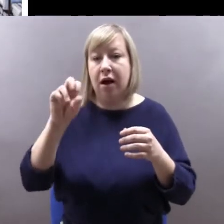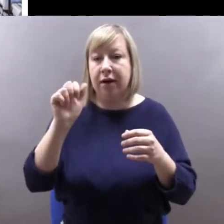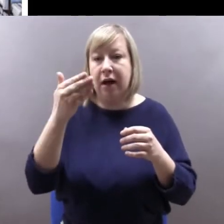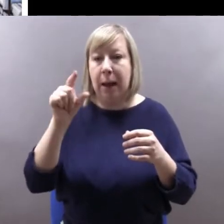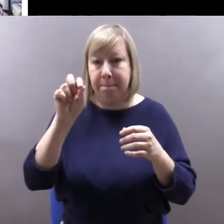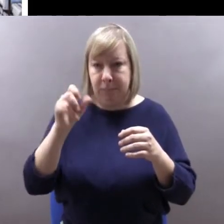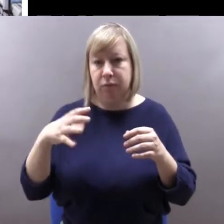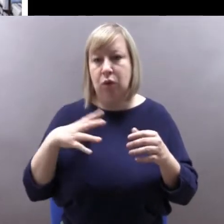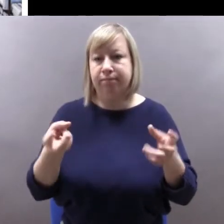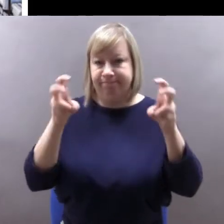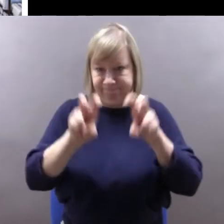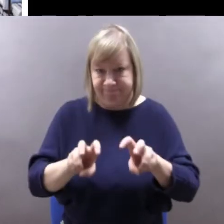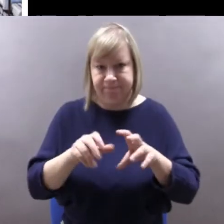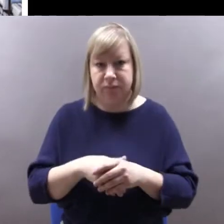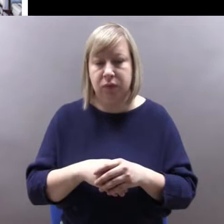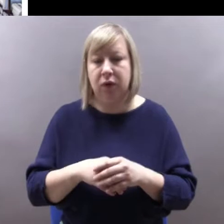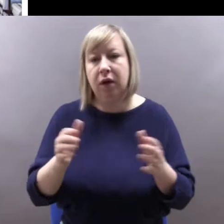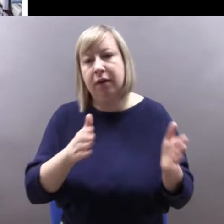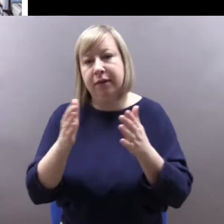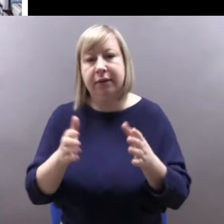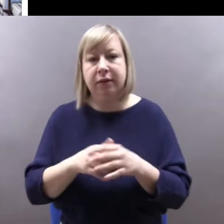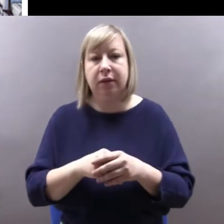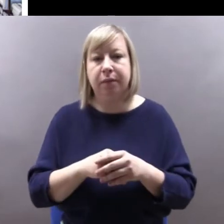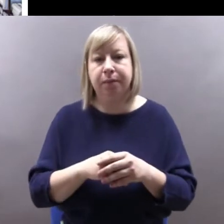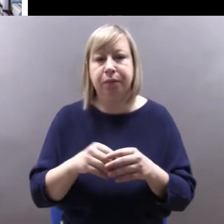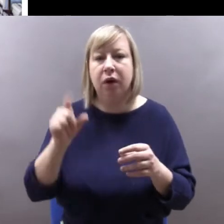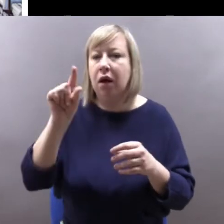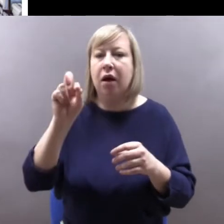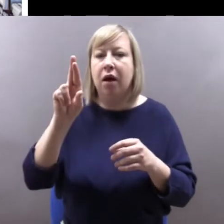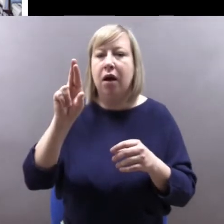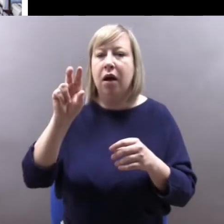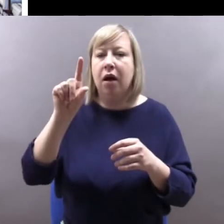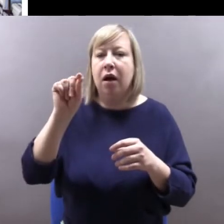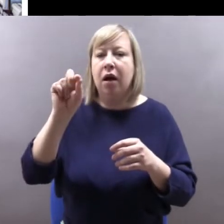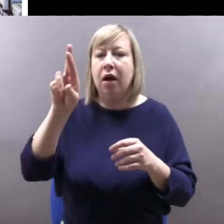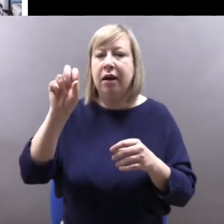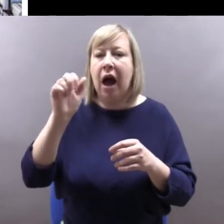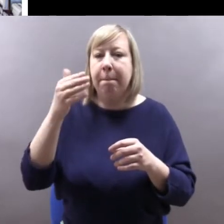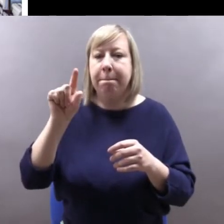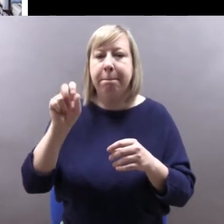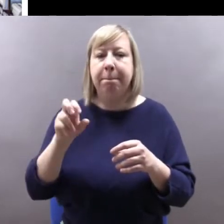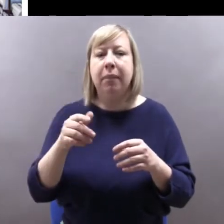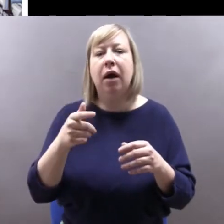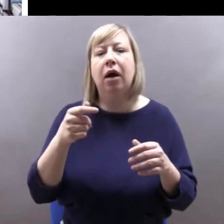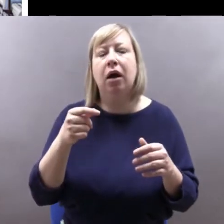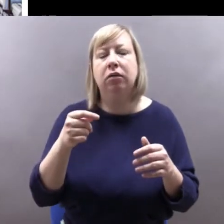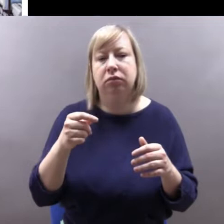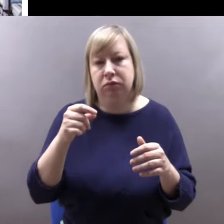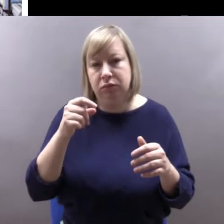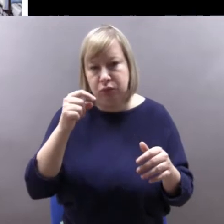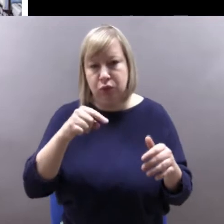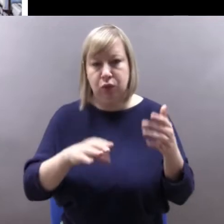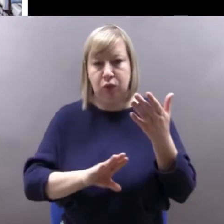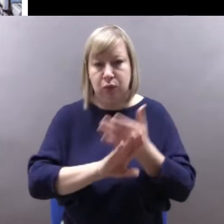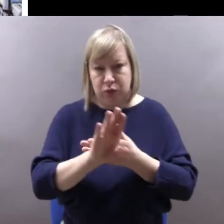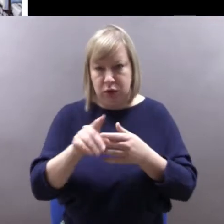różne. Spółdzielnia FADO robiła u nas audyt lat temu kilka. I tych ramp naoglądała się